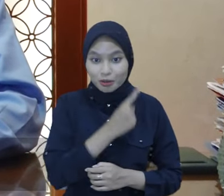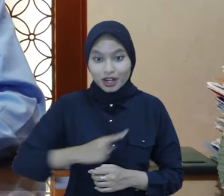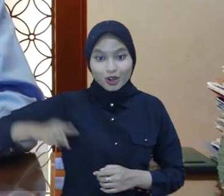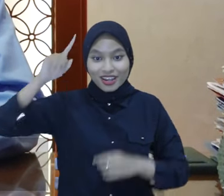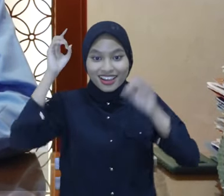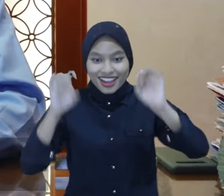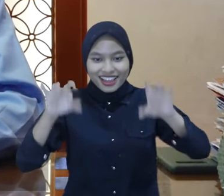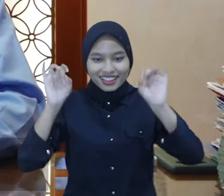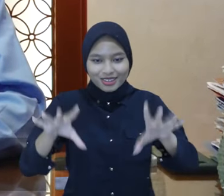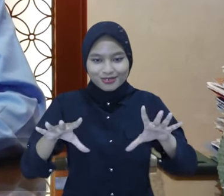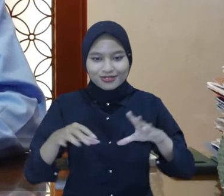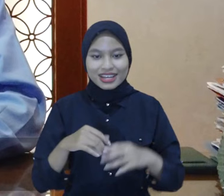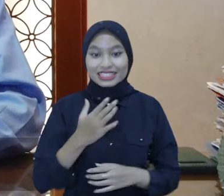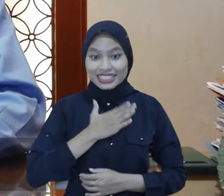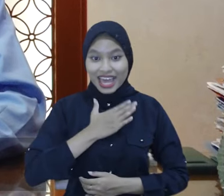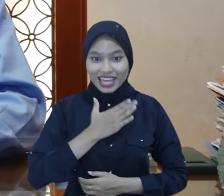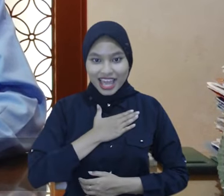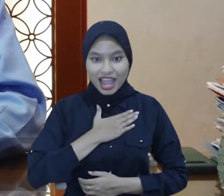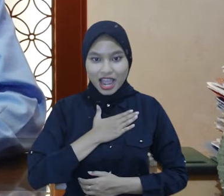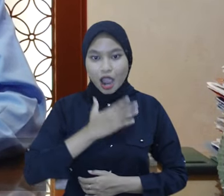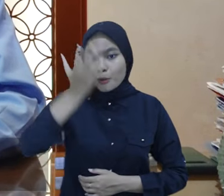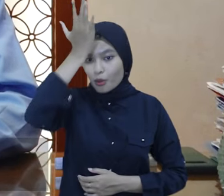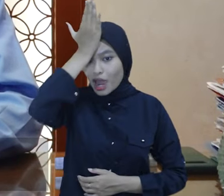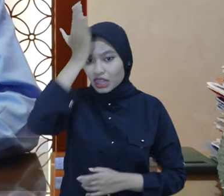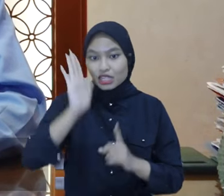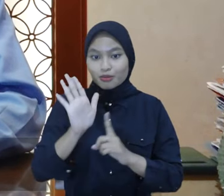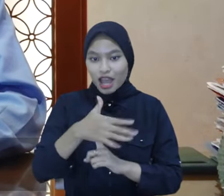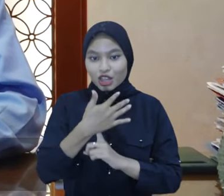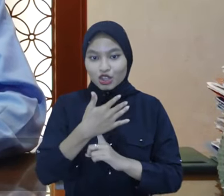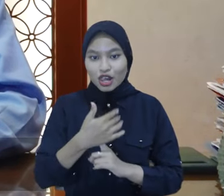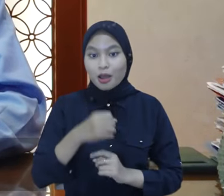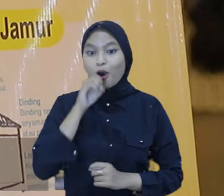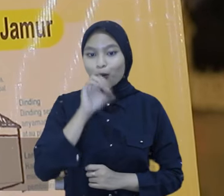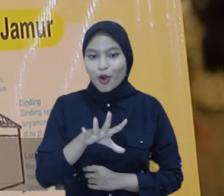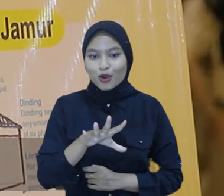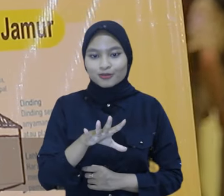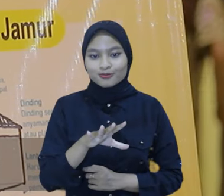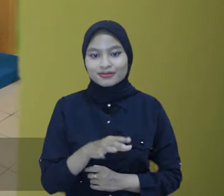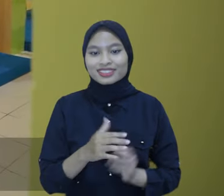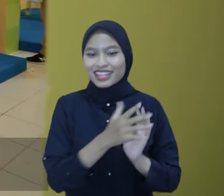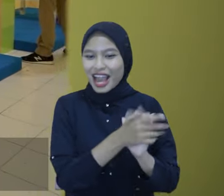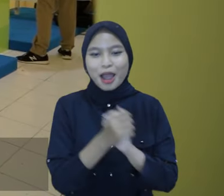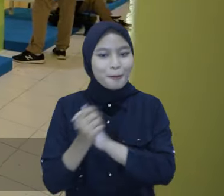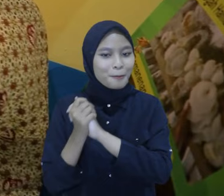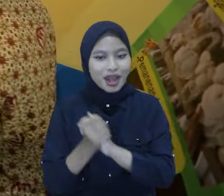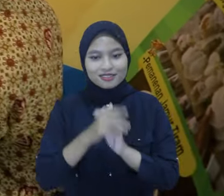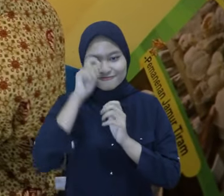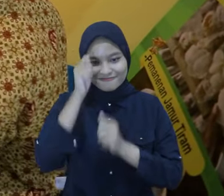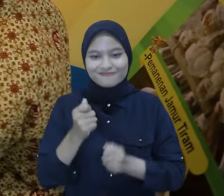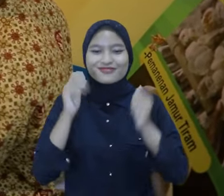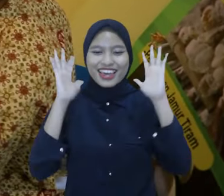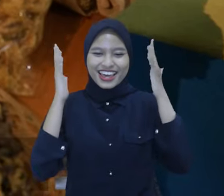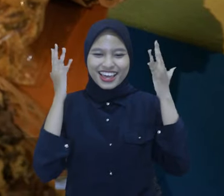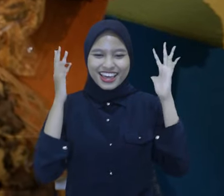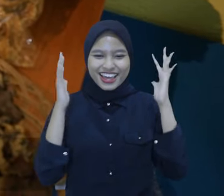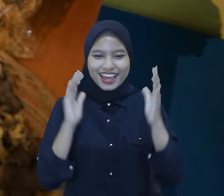Assalamualaikum warahmatullahi wabarakatuh. Saya Abdul Halim Musli, Bupati Bantul, mengucapkan selamat dan apresiasi